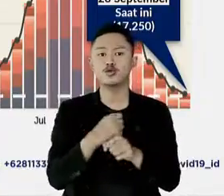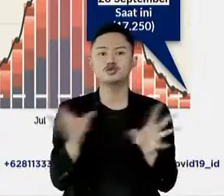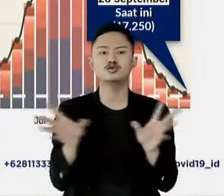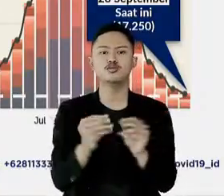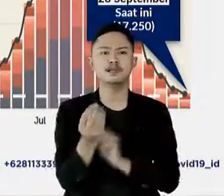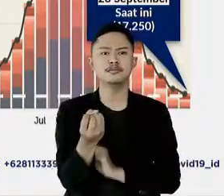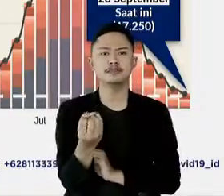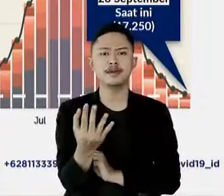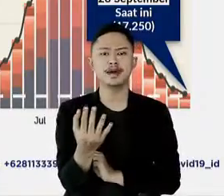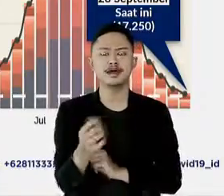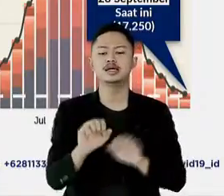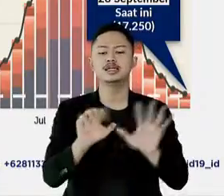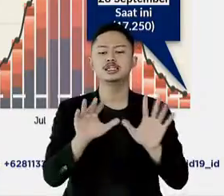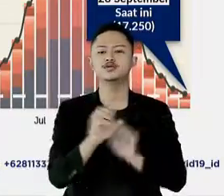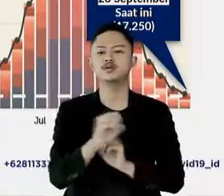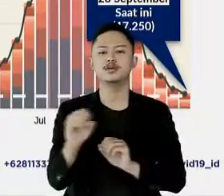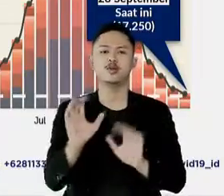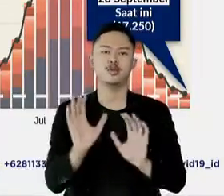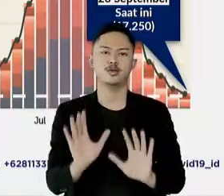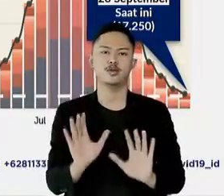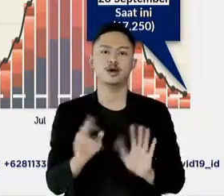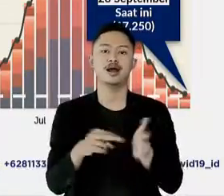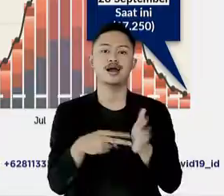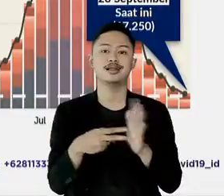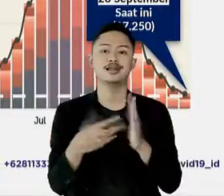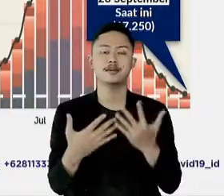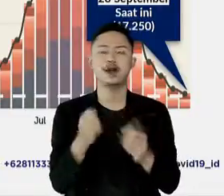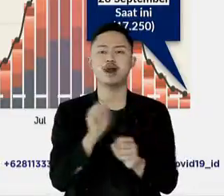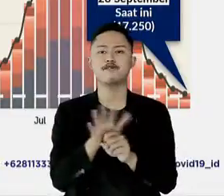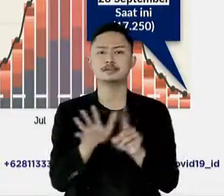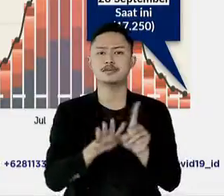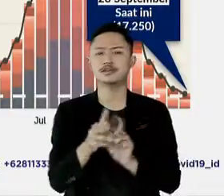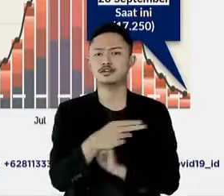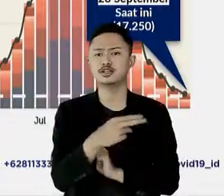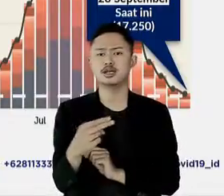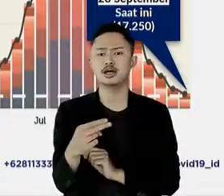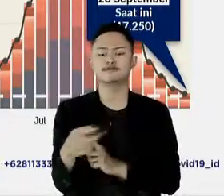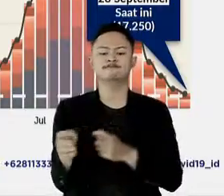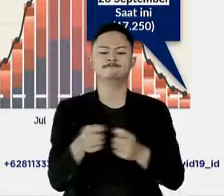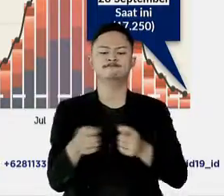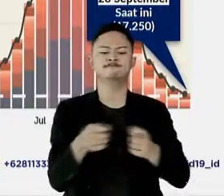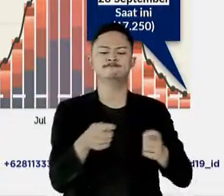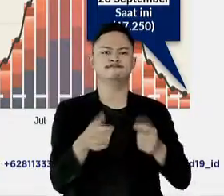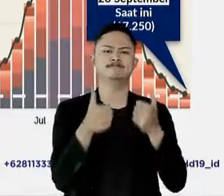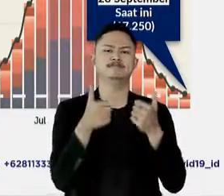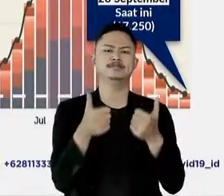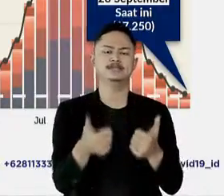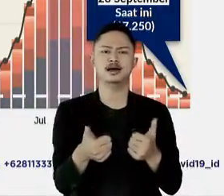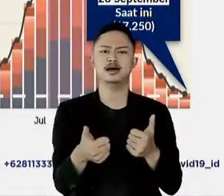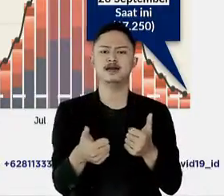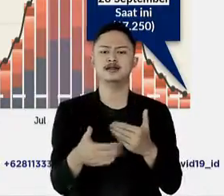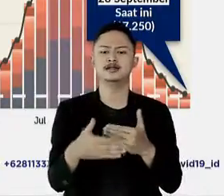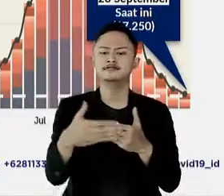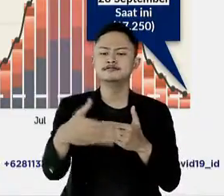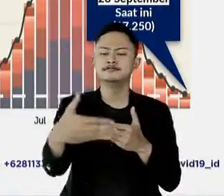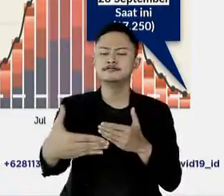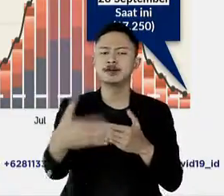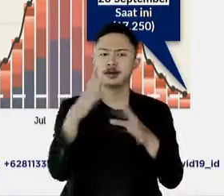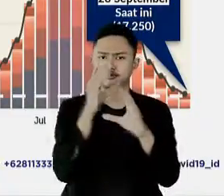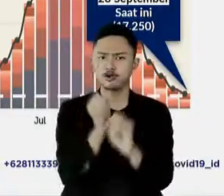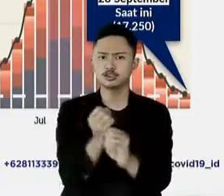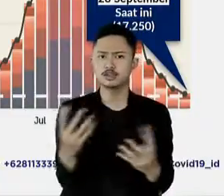dengan begitu dapat dikatakan bahwa kondisi coffee 19 di Indonesia terkendali dan siap untuk berfokus